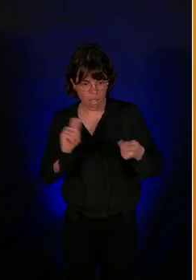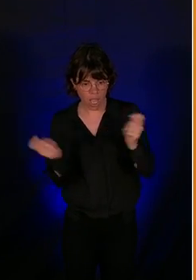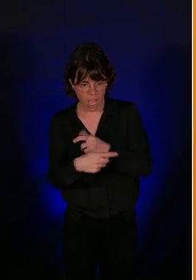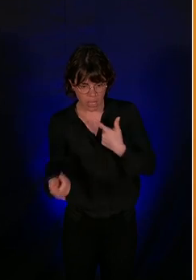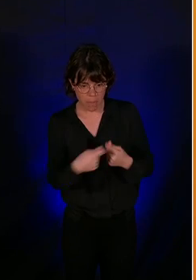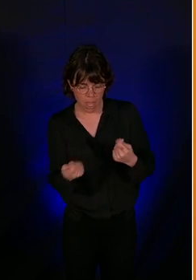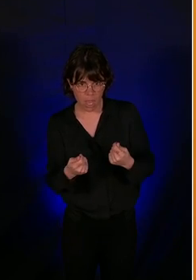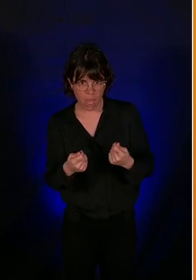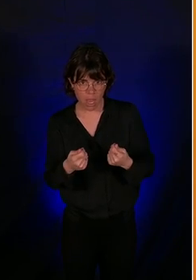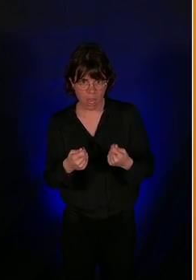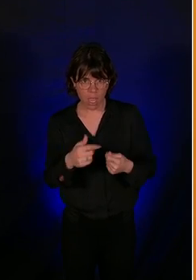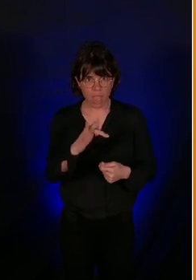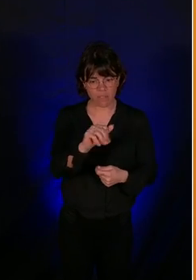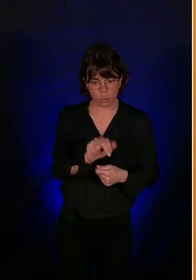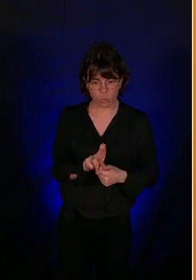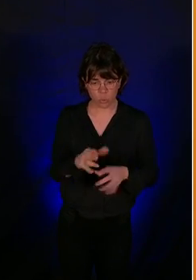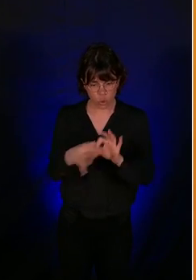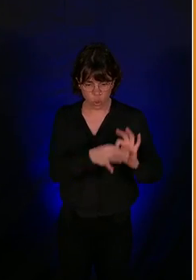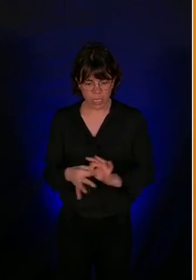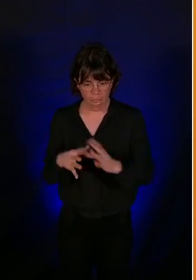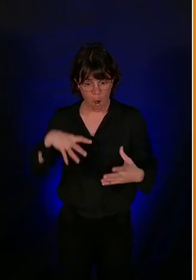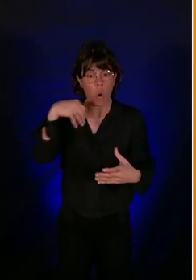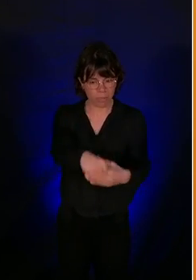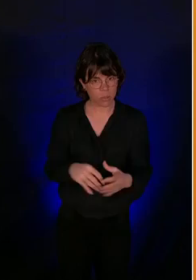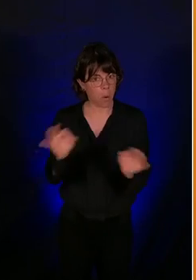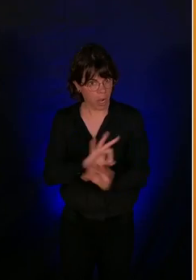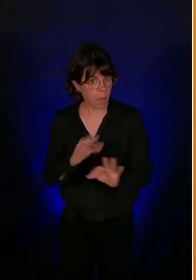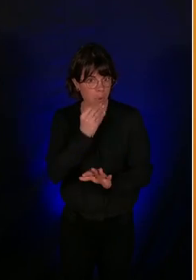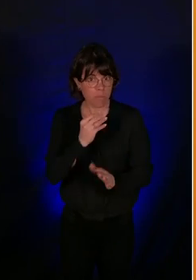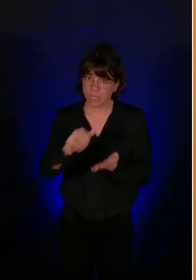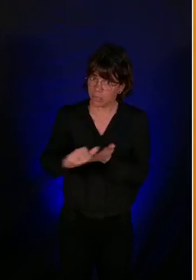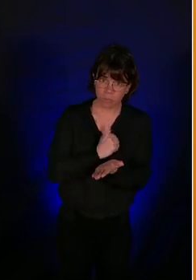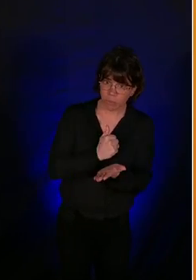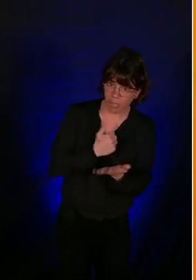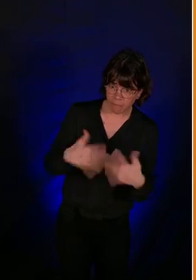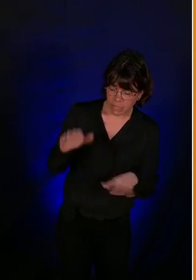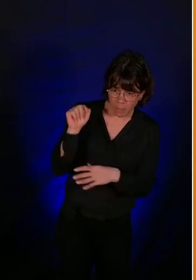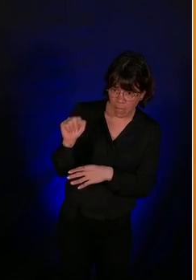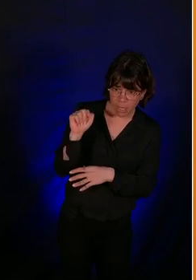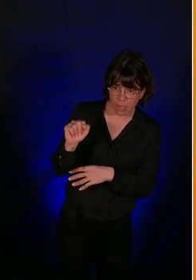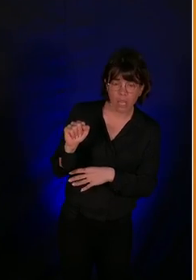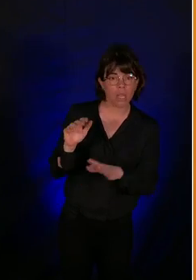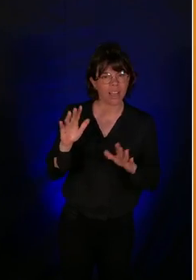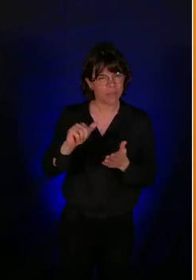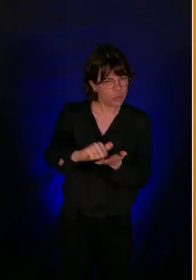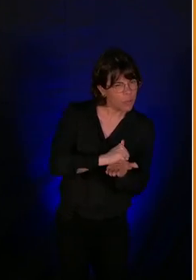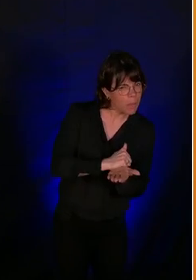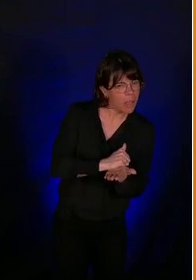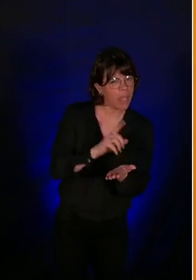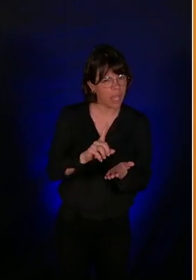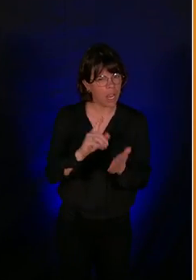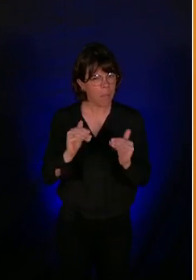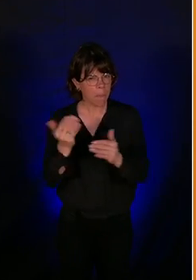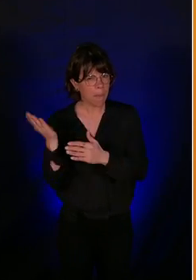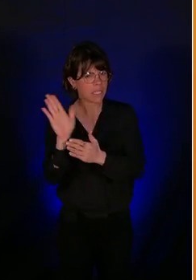aura pas de en compétion avec FSU et solidaire ça me va camarade on a mais ça été supprimé camaradeoui oui mais entre supprimé et le fait que ça pas